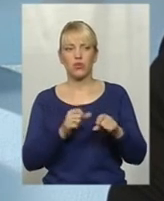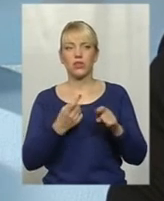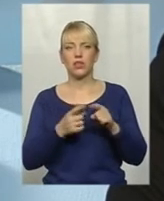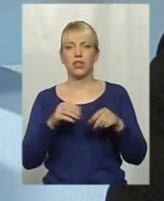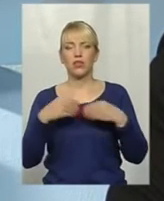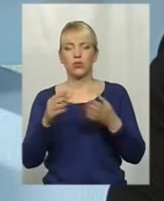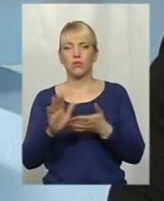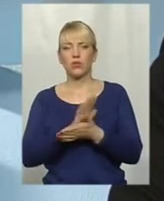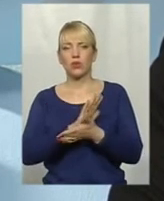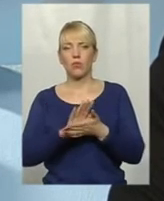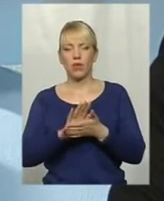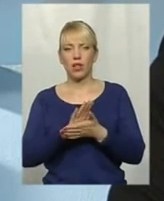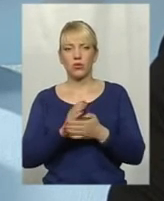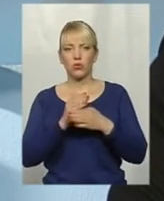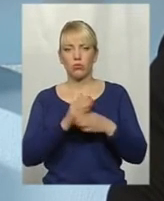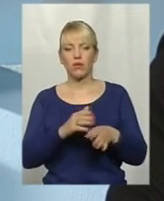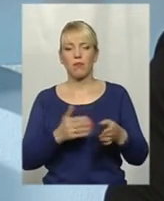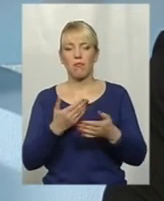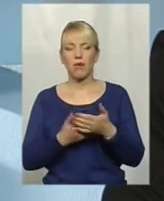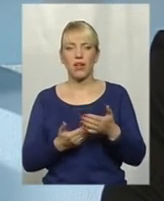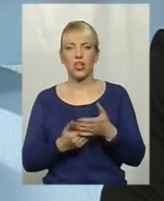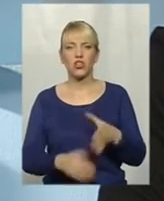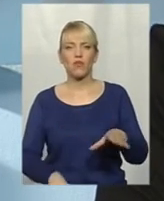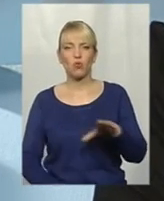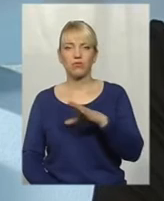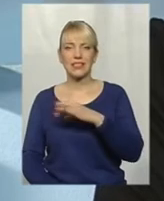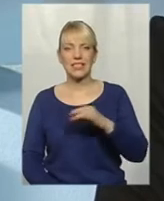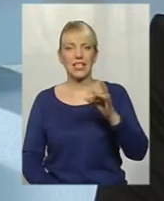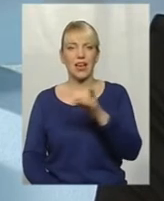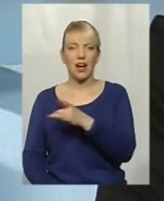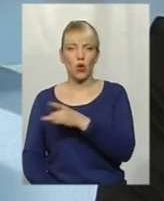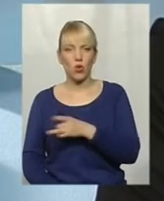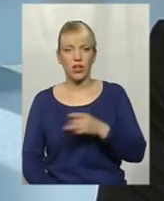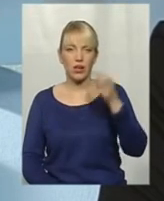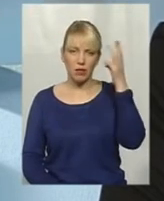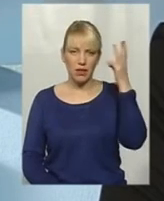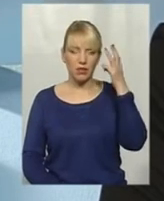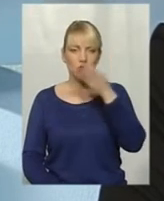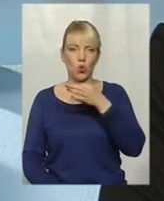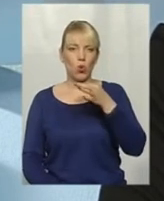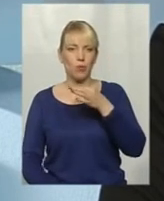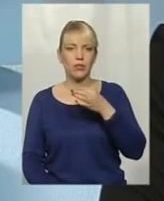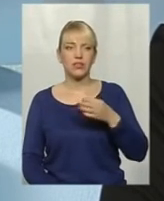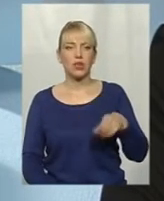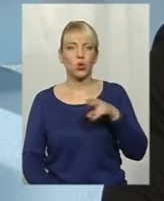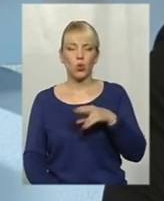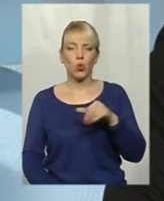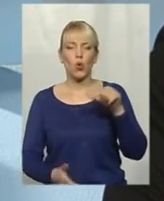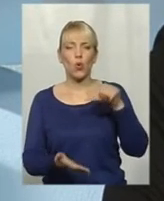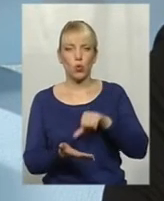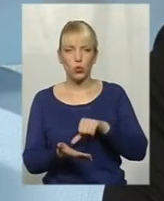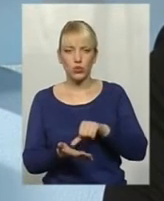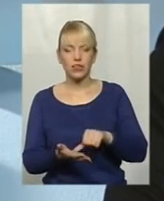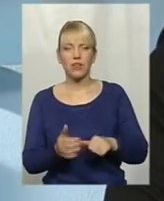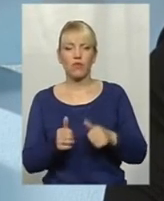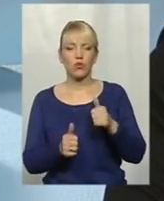правову допомогу майже у всіх районах Хмельницької області. До участі у конкурсів залучалися